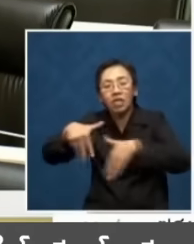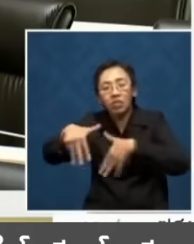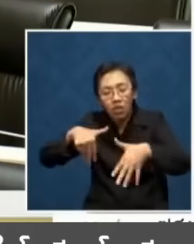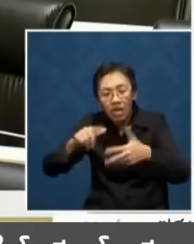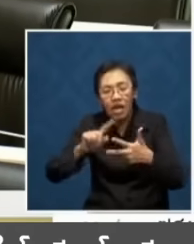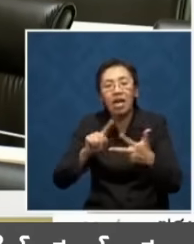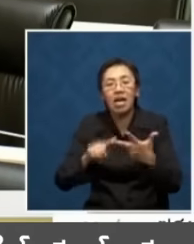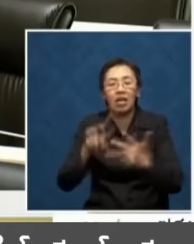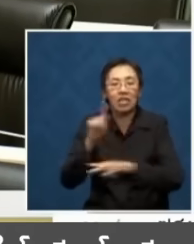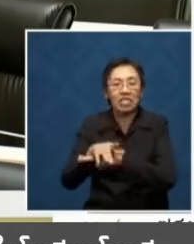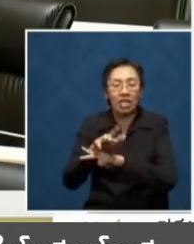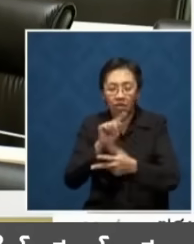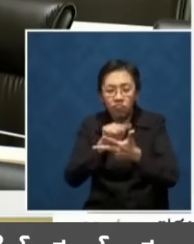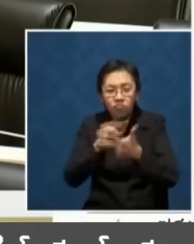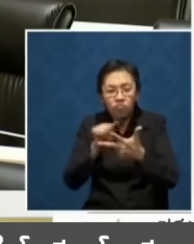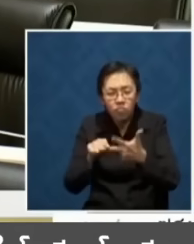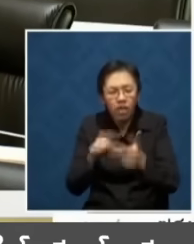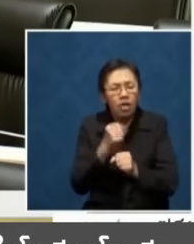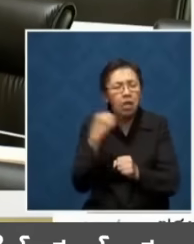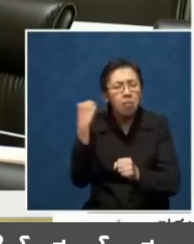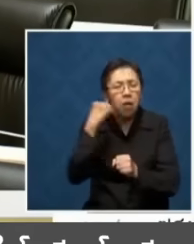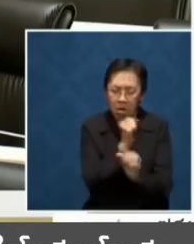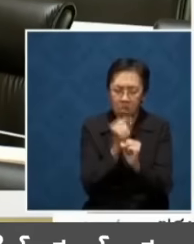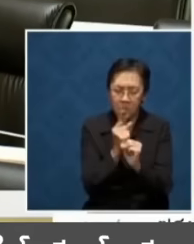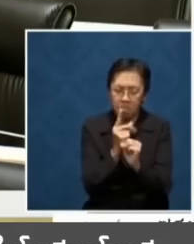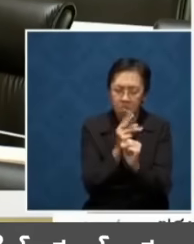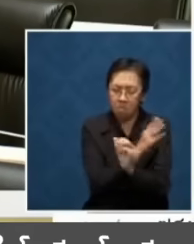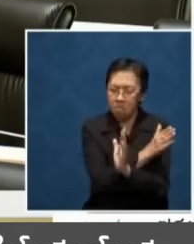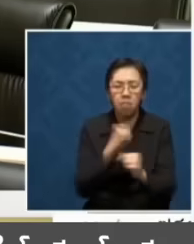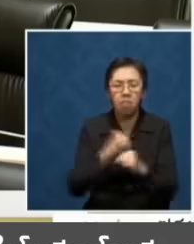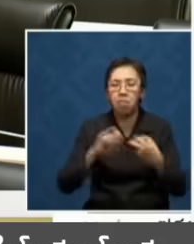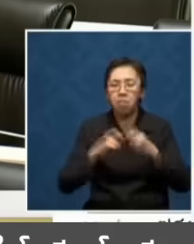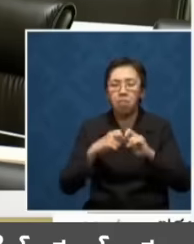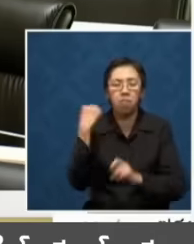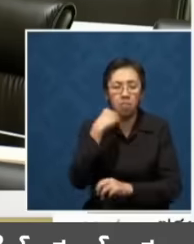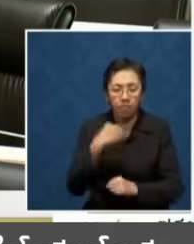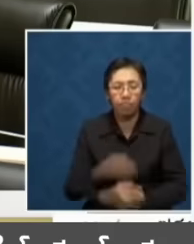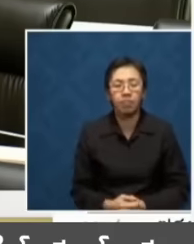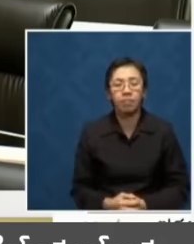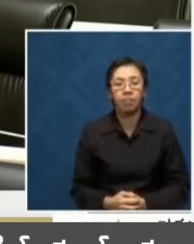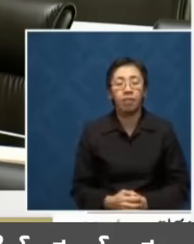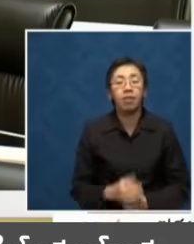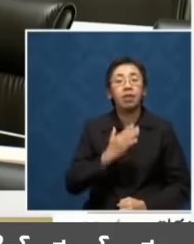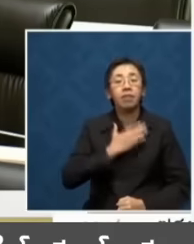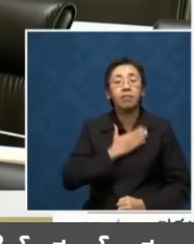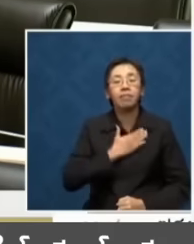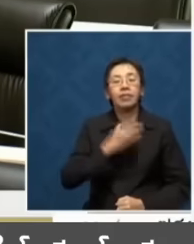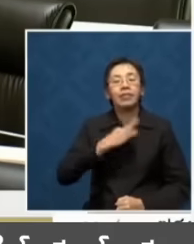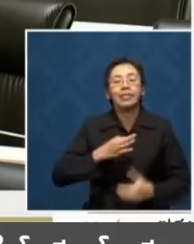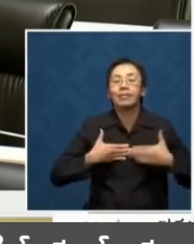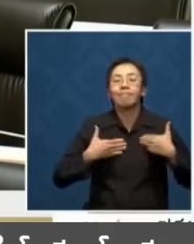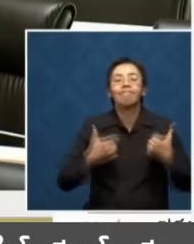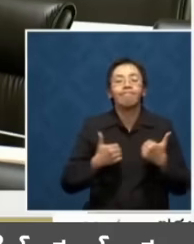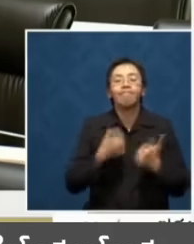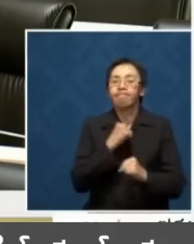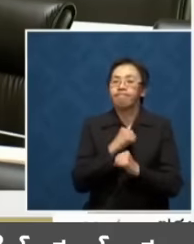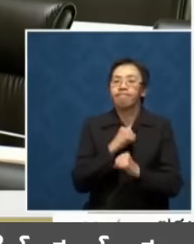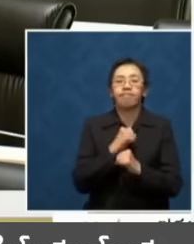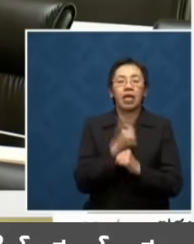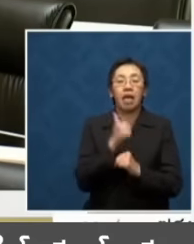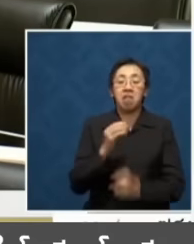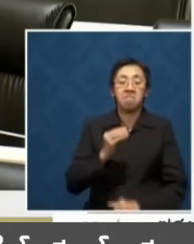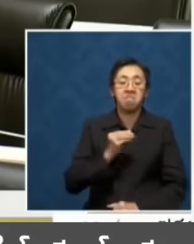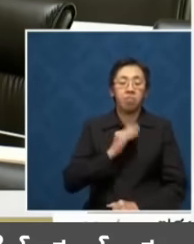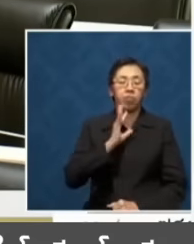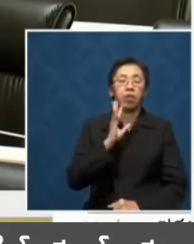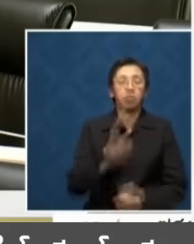ารในโซเชียลแบบที่ทำมาตลอดหลายปีวันนี้ผมยืนยันและสบายใจที่จะทำหน้าที่ตรงนี้โดยไม่เกรงกลัวใด